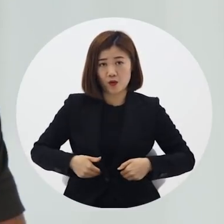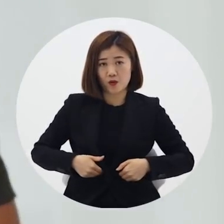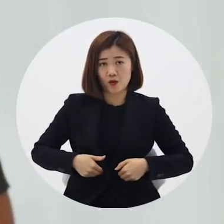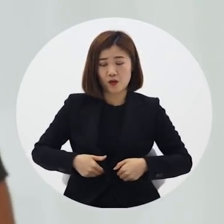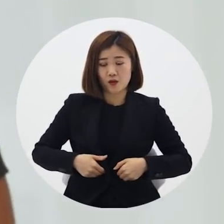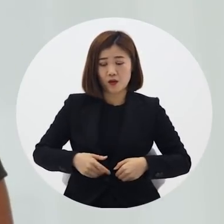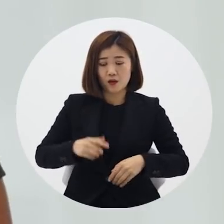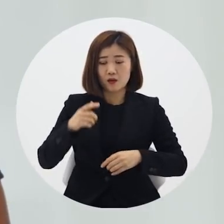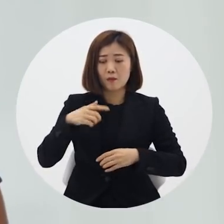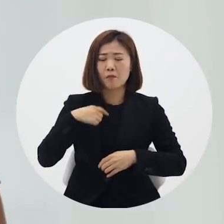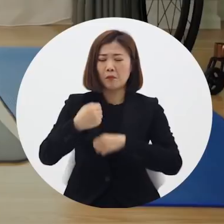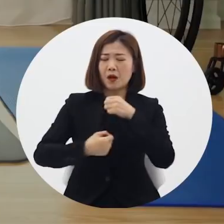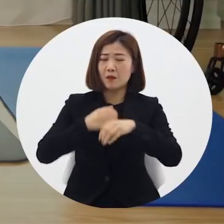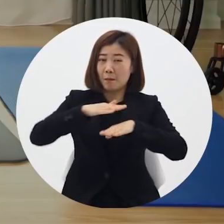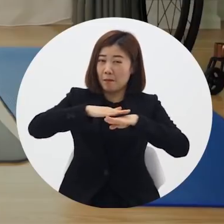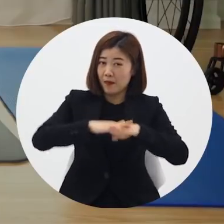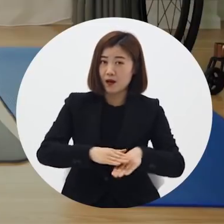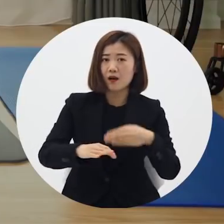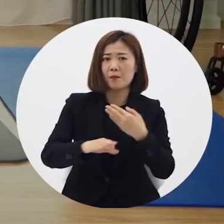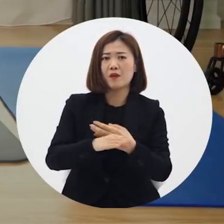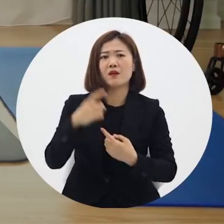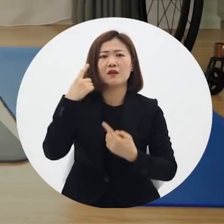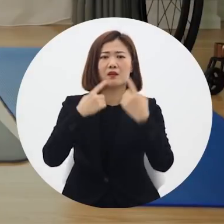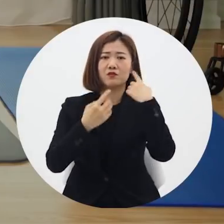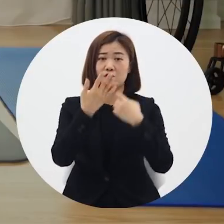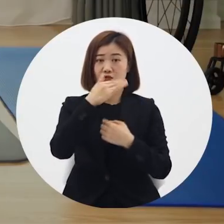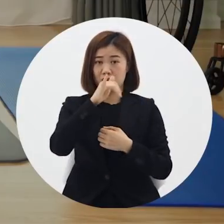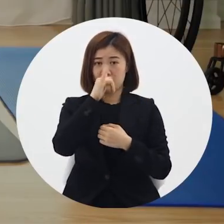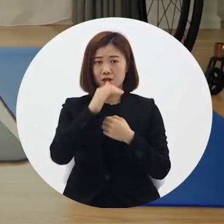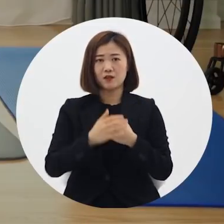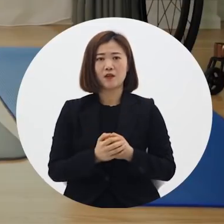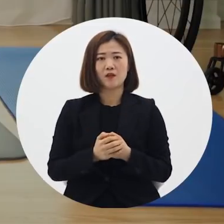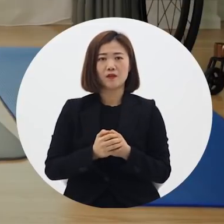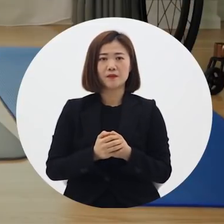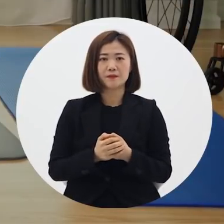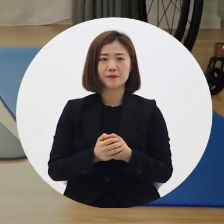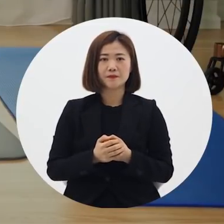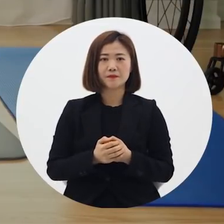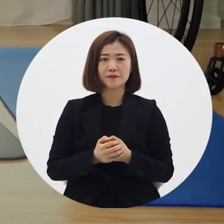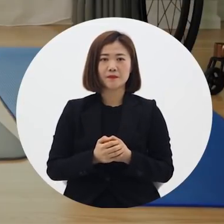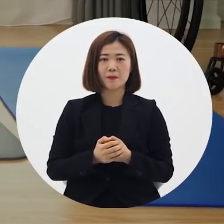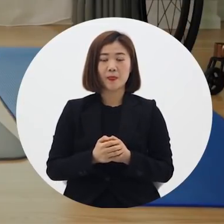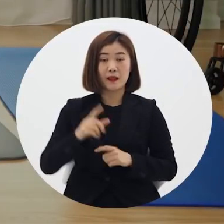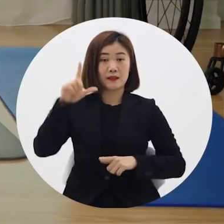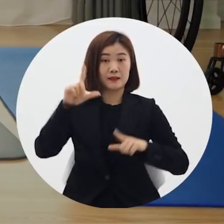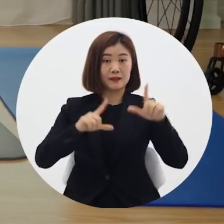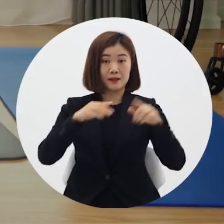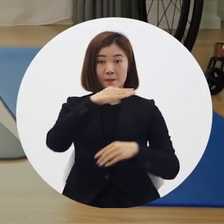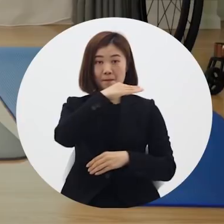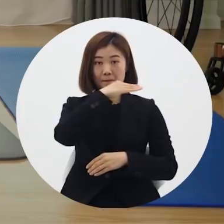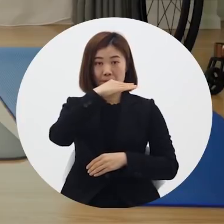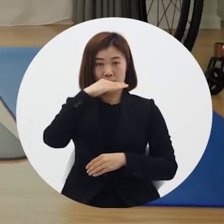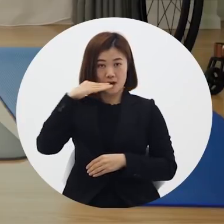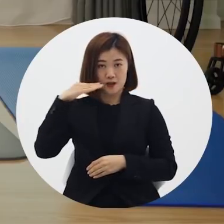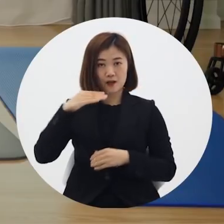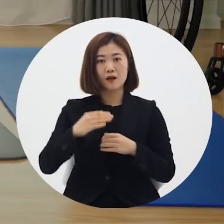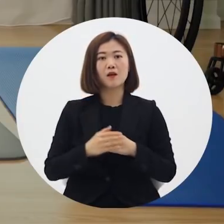크게 다칠 위험이 있습니다. 이번엔 다 함께 따라해 보겠습니다. 자세를 잡으신 상태에서